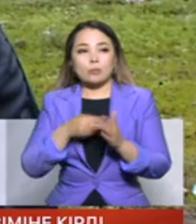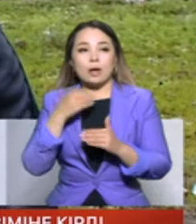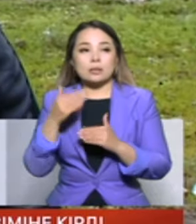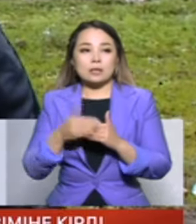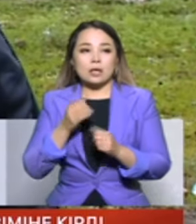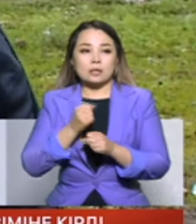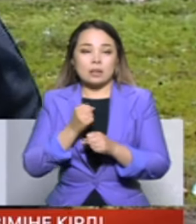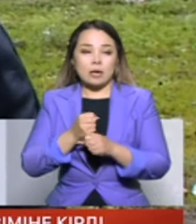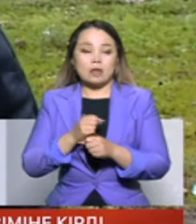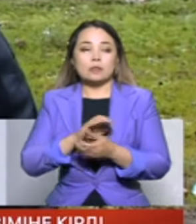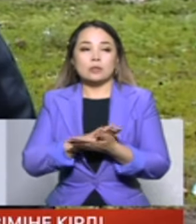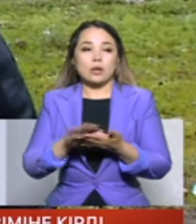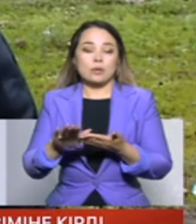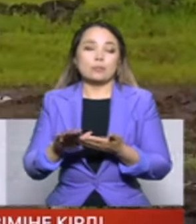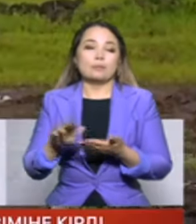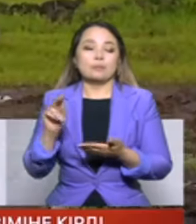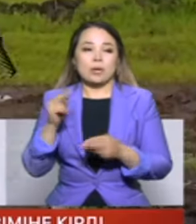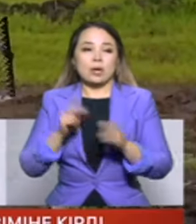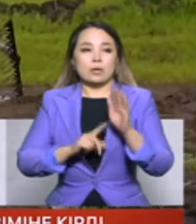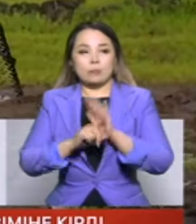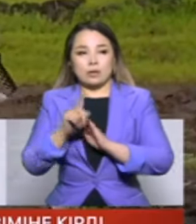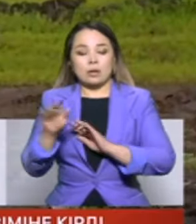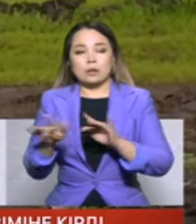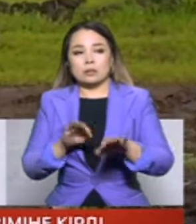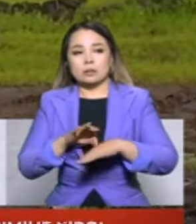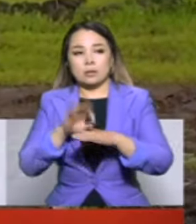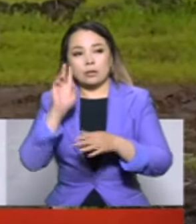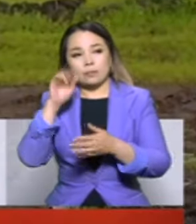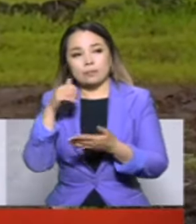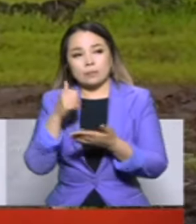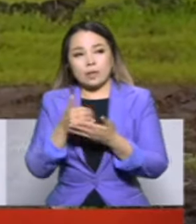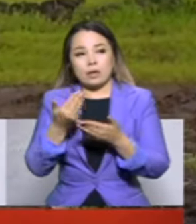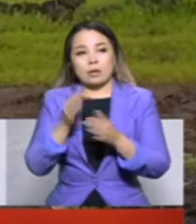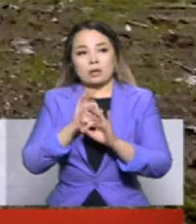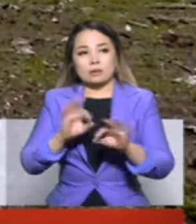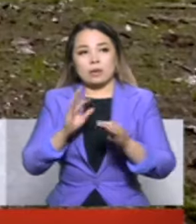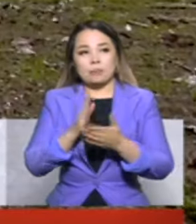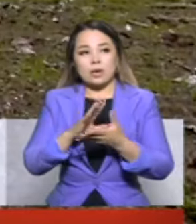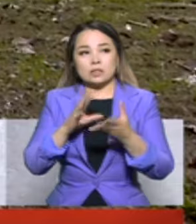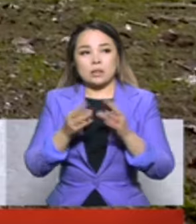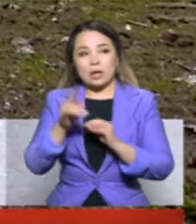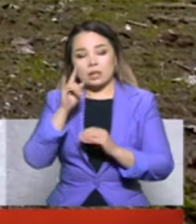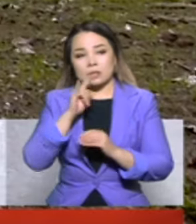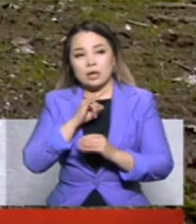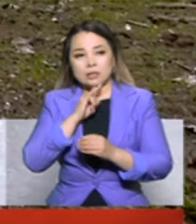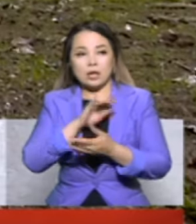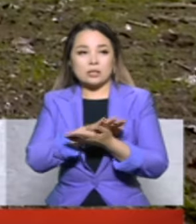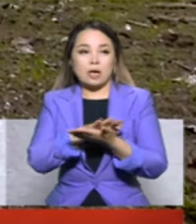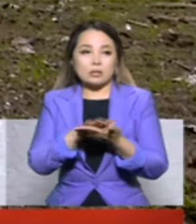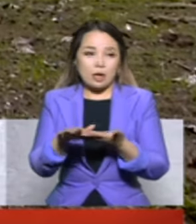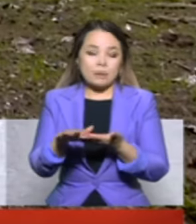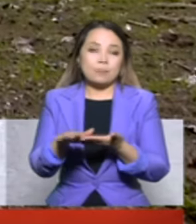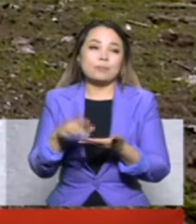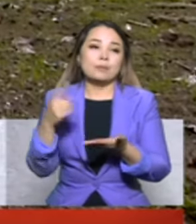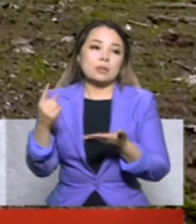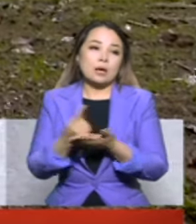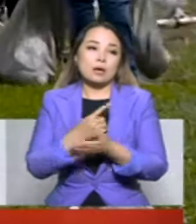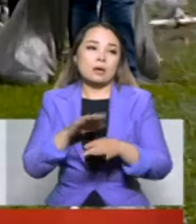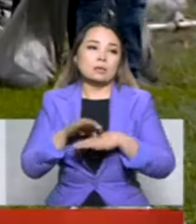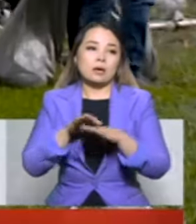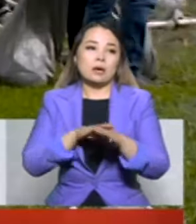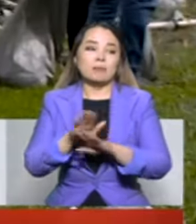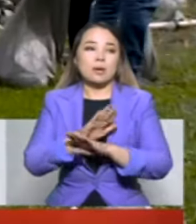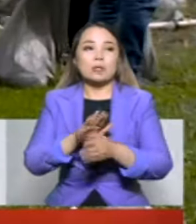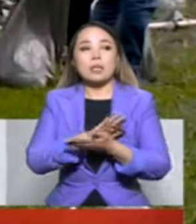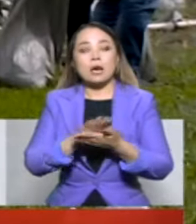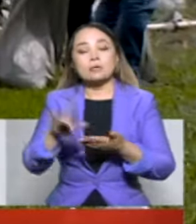аясында «Таза бейсенбі» акциясын бастап отырмыз. Мемлекет басшысы айтқандай, жалпы «Таза Қазақстан» бұл бір реттік акция емес.